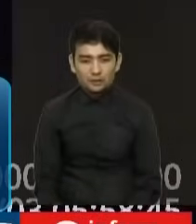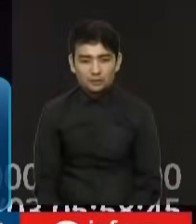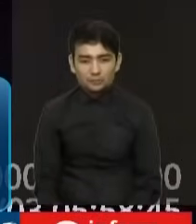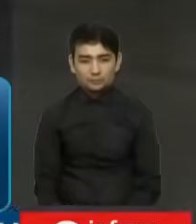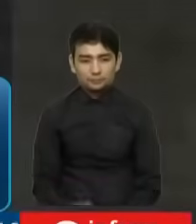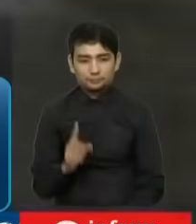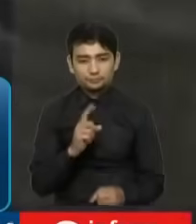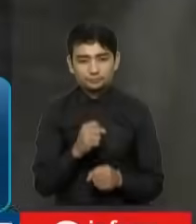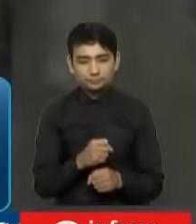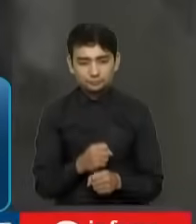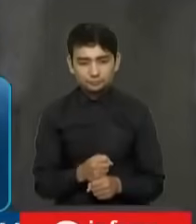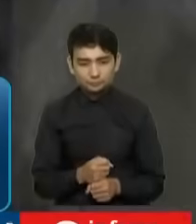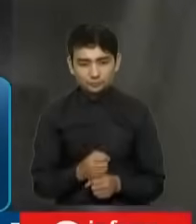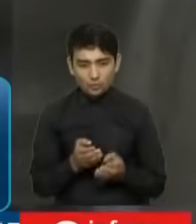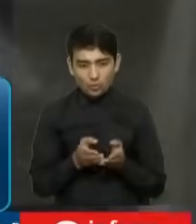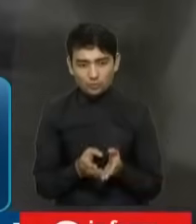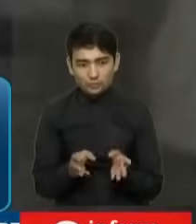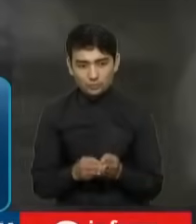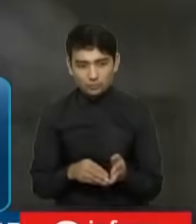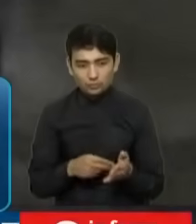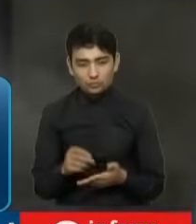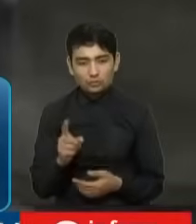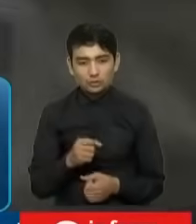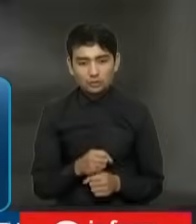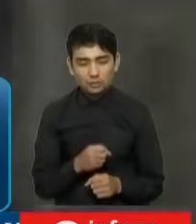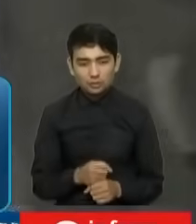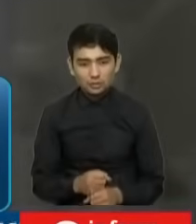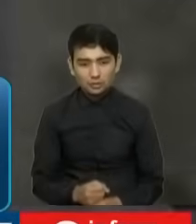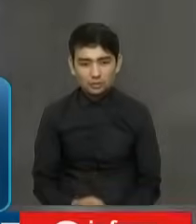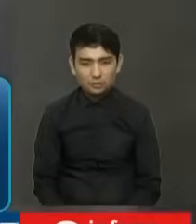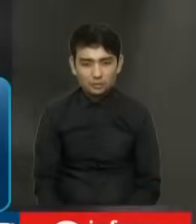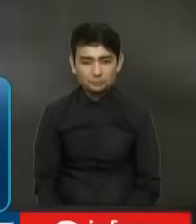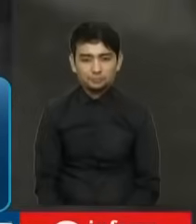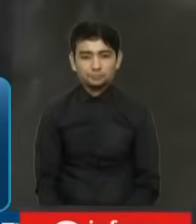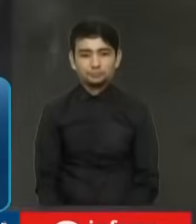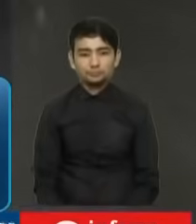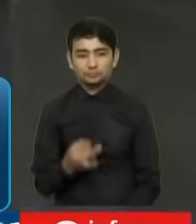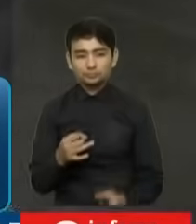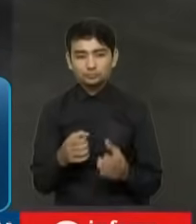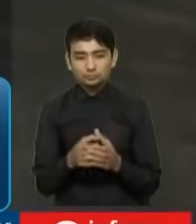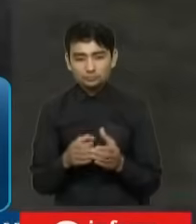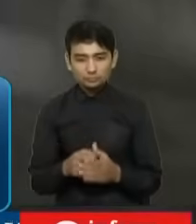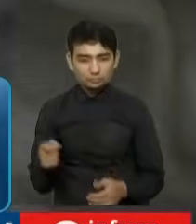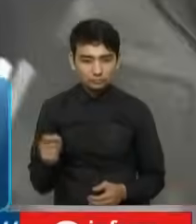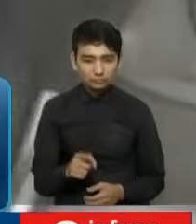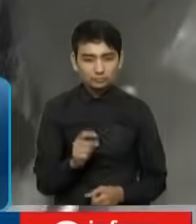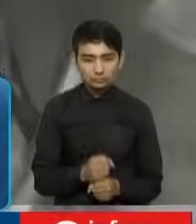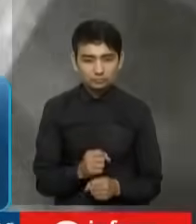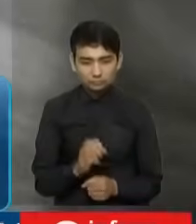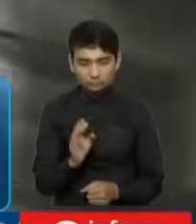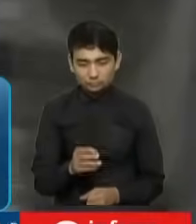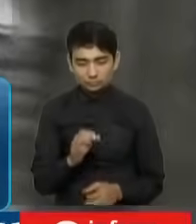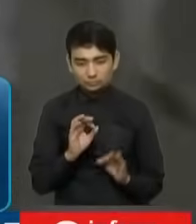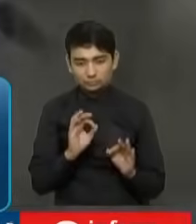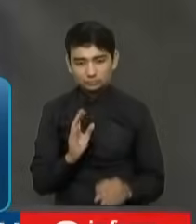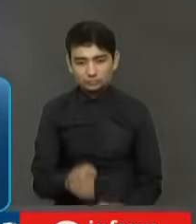А? Что делать? Вместе с лодкой купили? Что надо делать? Все идти. Сейчас опергруппа приедет и расскажет, что надо